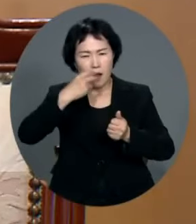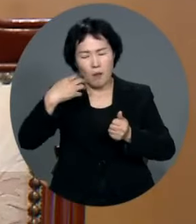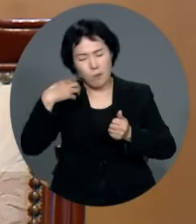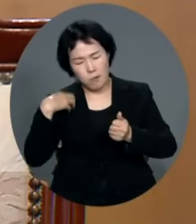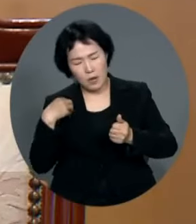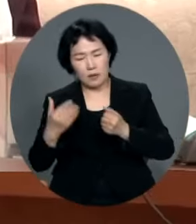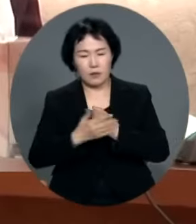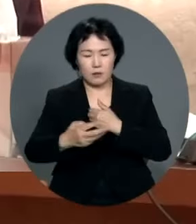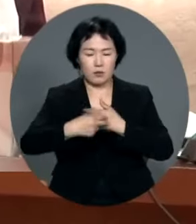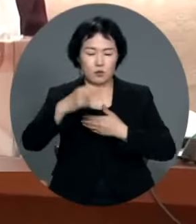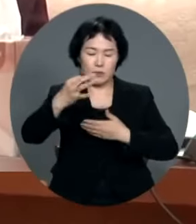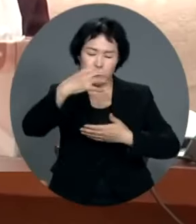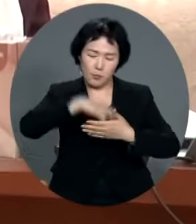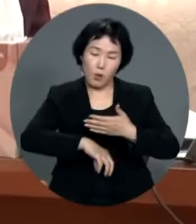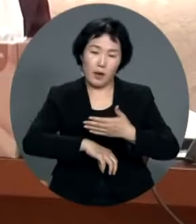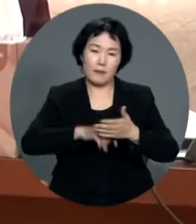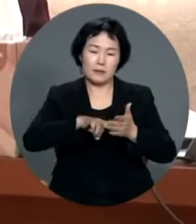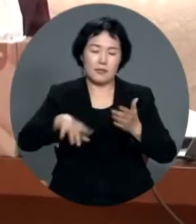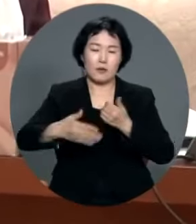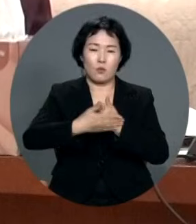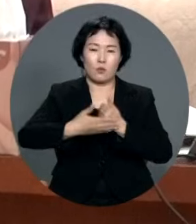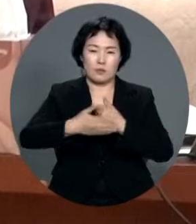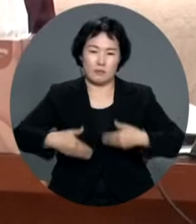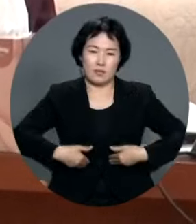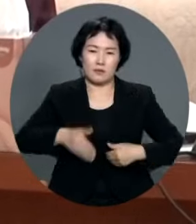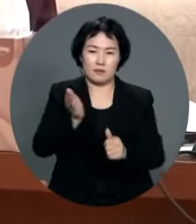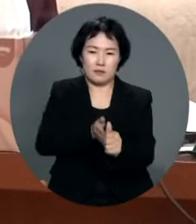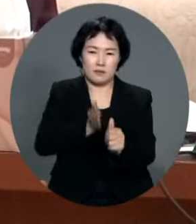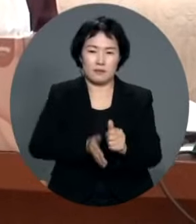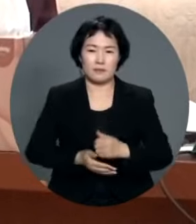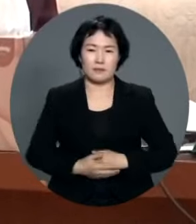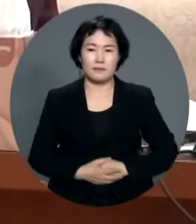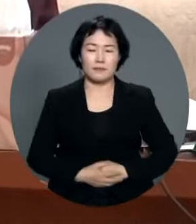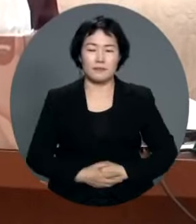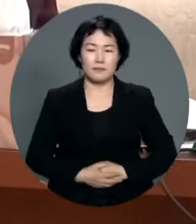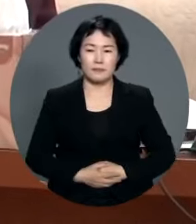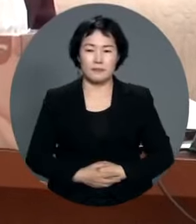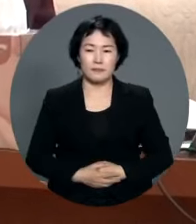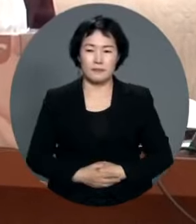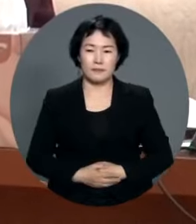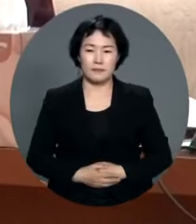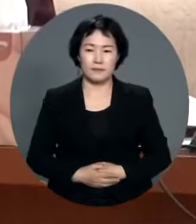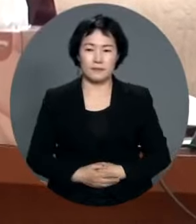공제 대상에 포함시킬 것을 제안했습니다. MBC 뉴스 김철우입니다.